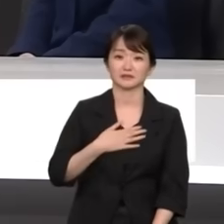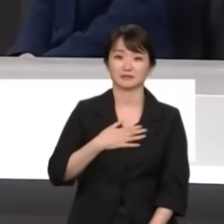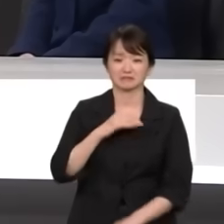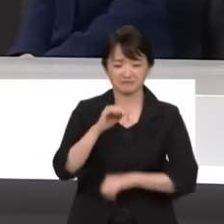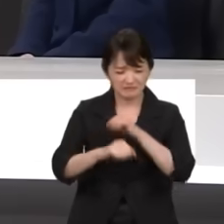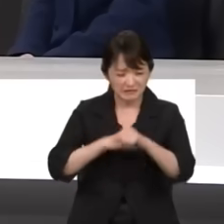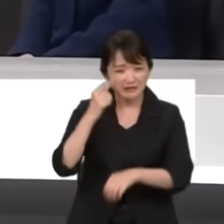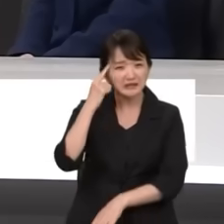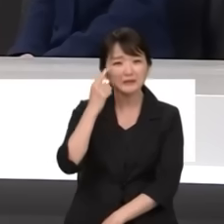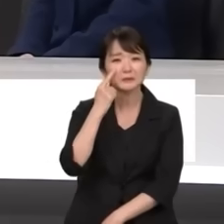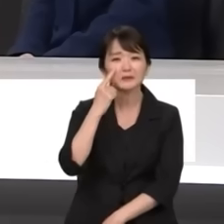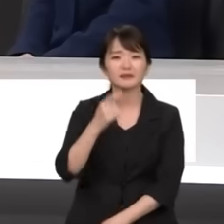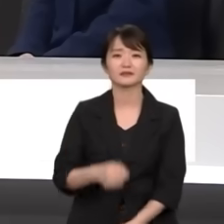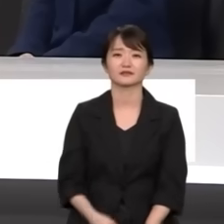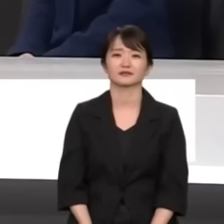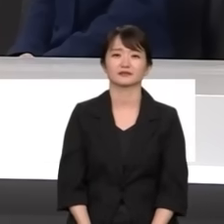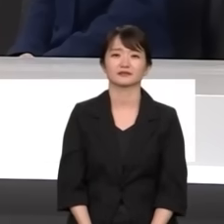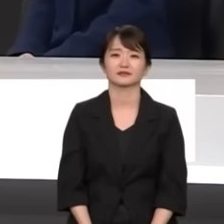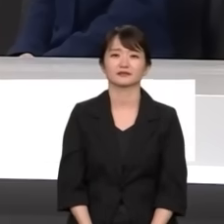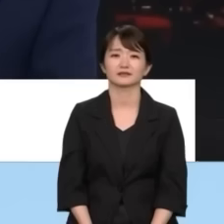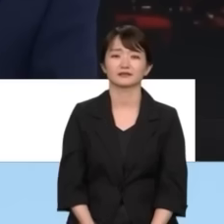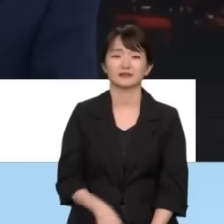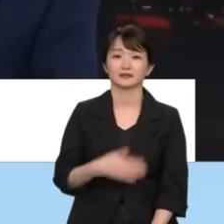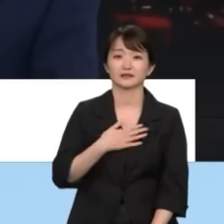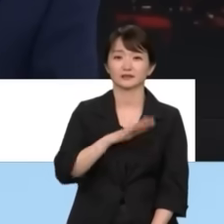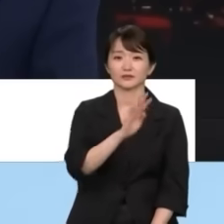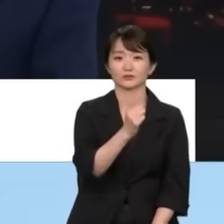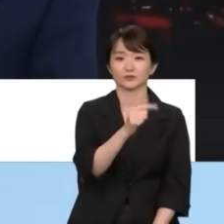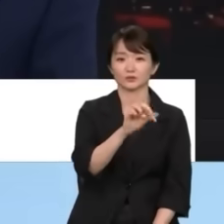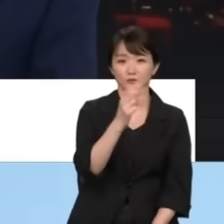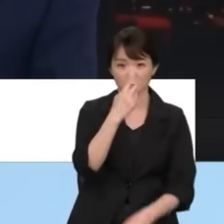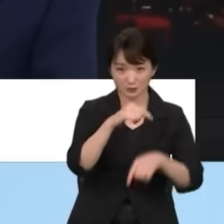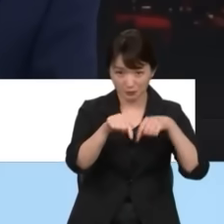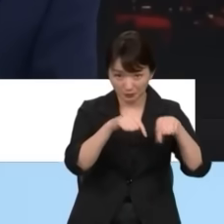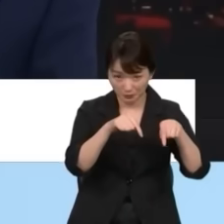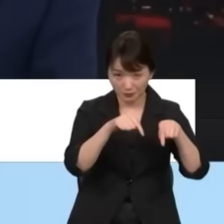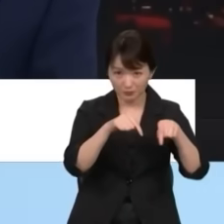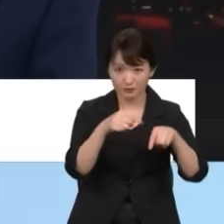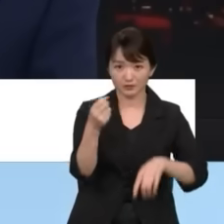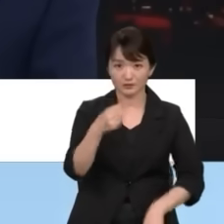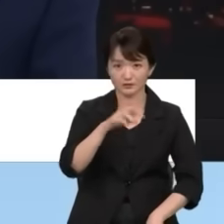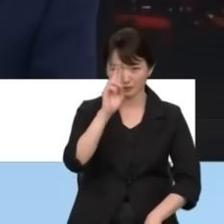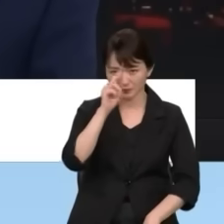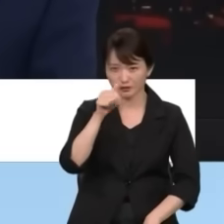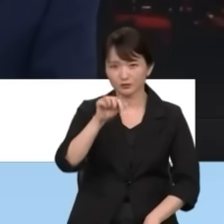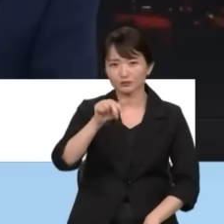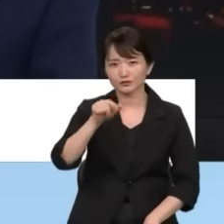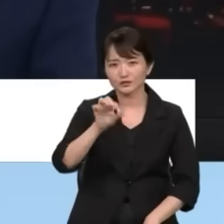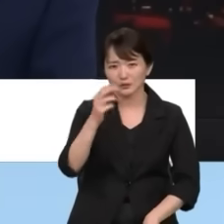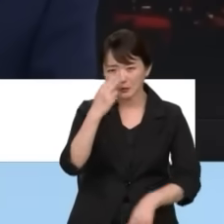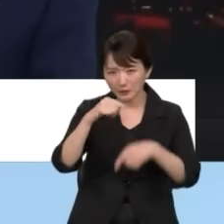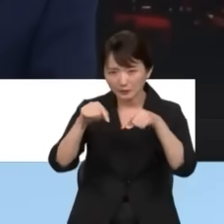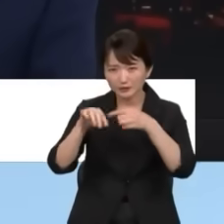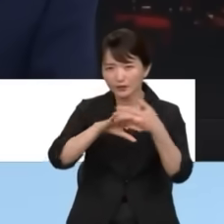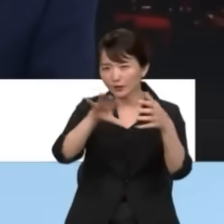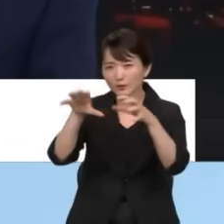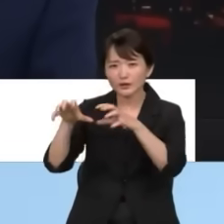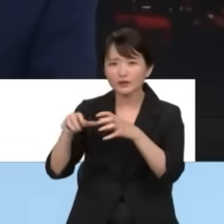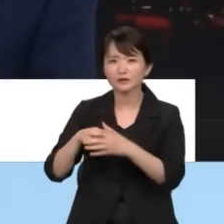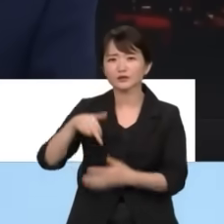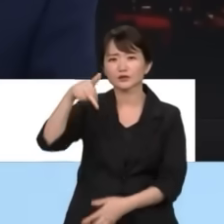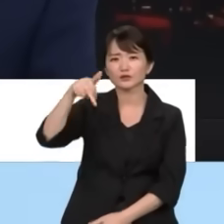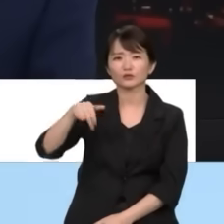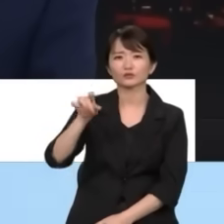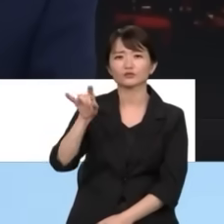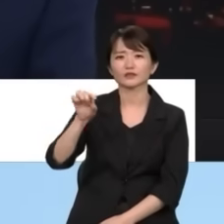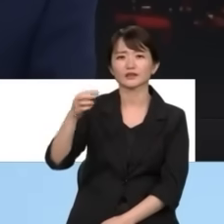봤는데요 저는 봉준호 감독님이나 박훈정 감독님 해외에서는 쿠틴